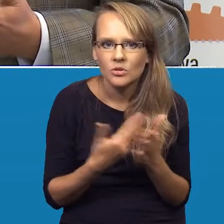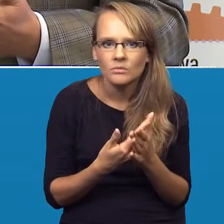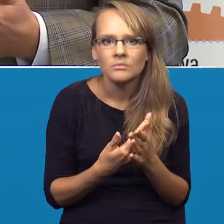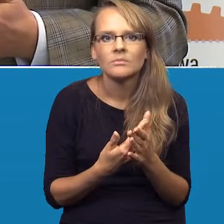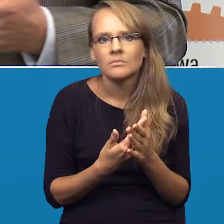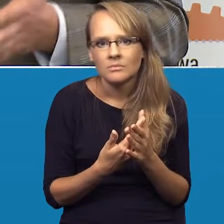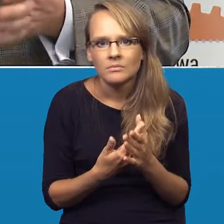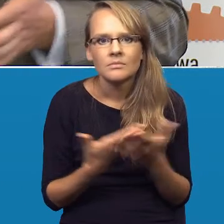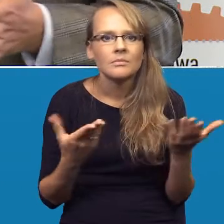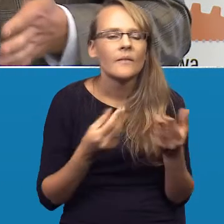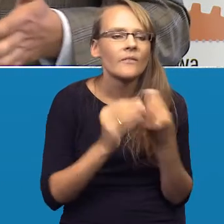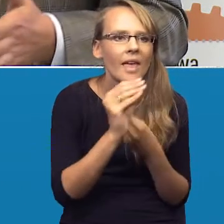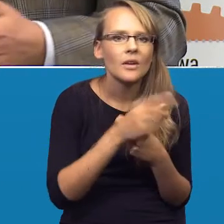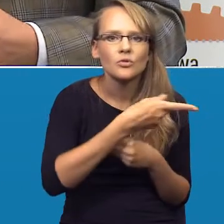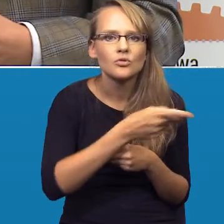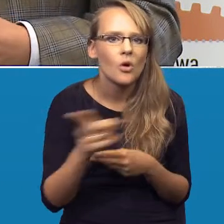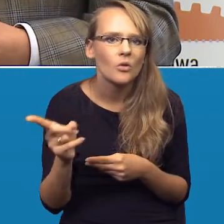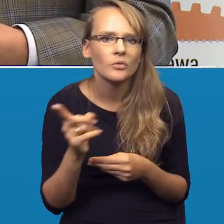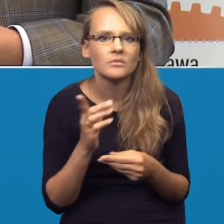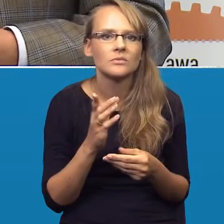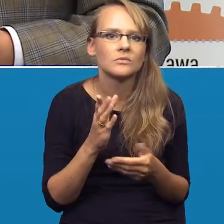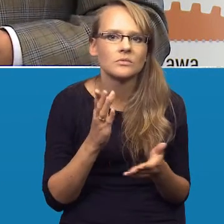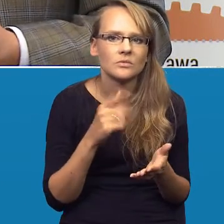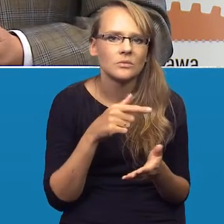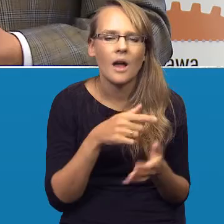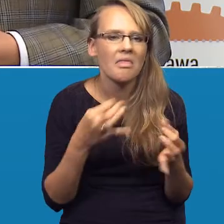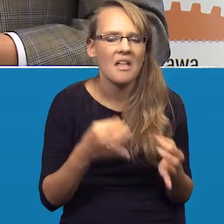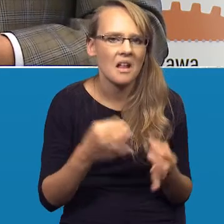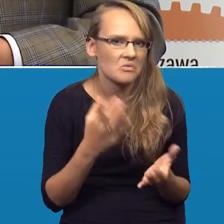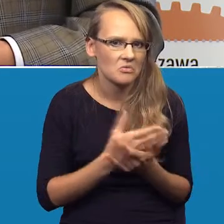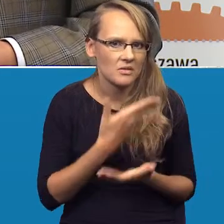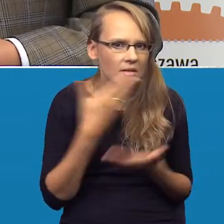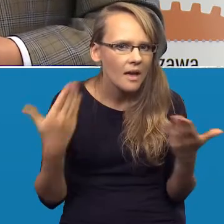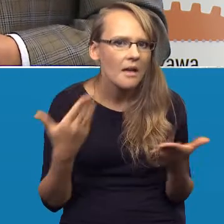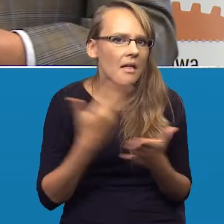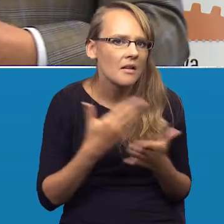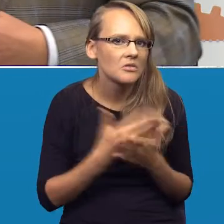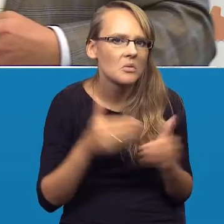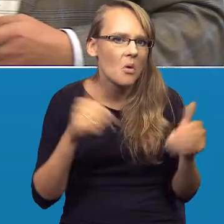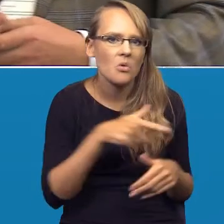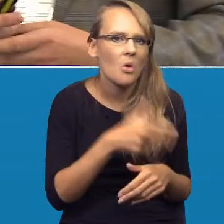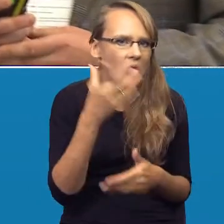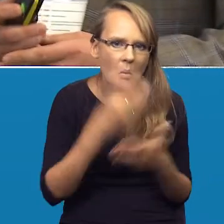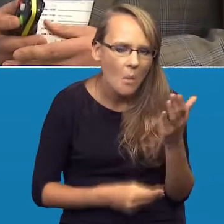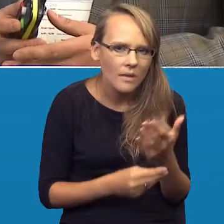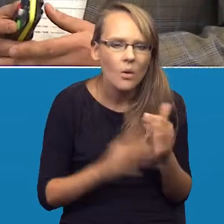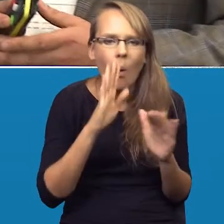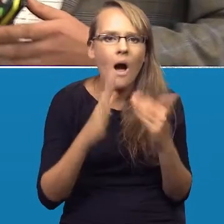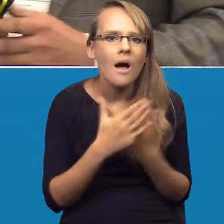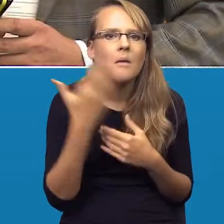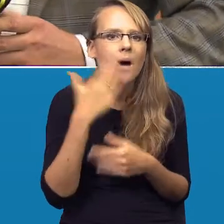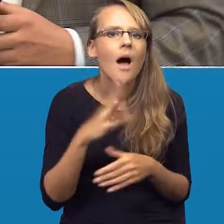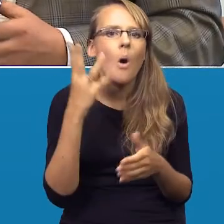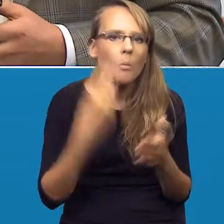no, większość jakby już nie jest to kontynuowane? Ponieważ widocznie to się nie opłacało, ponieważ się okazało, że się bardziej